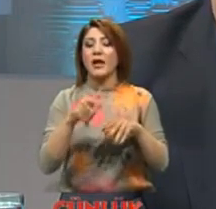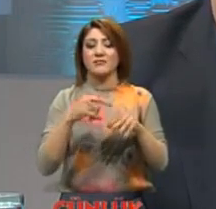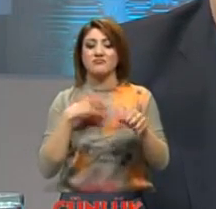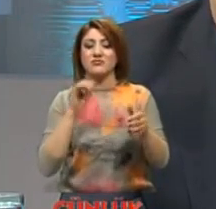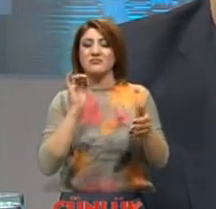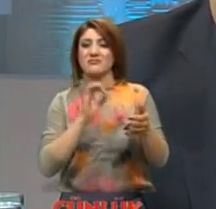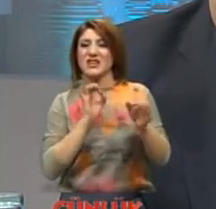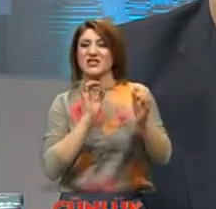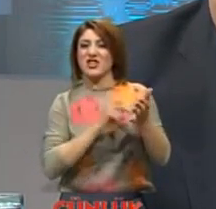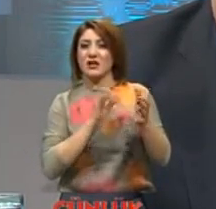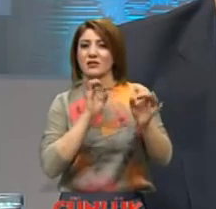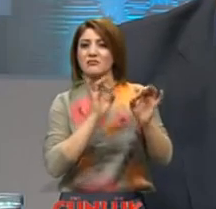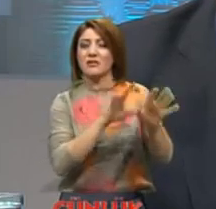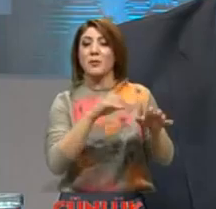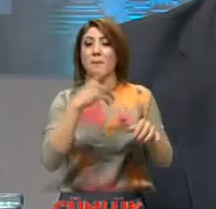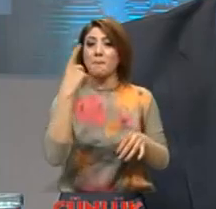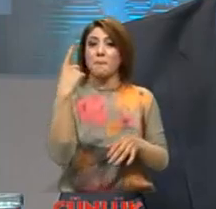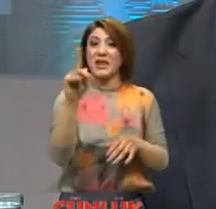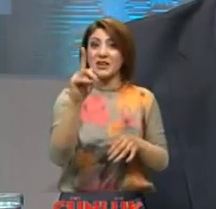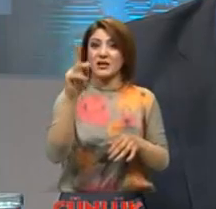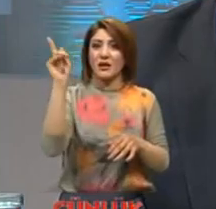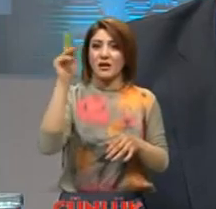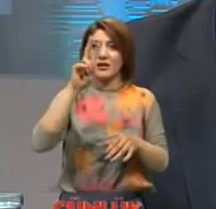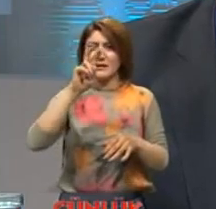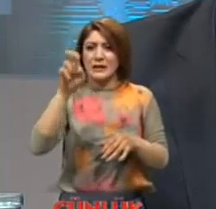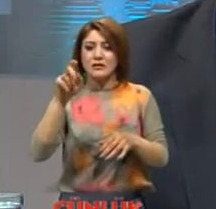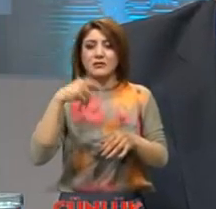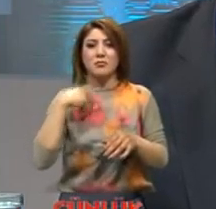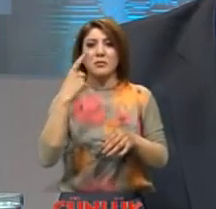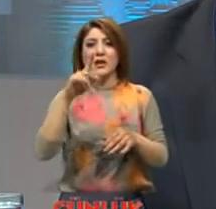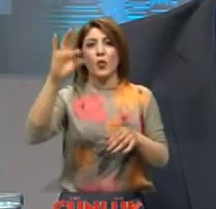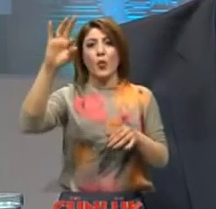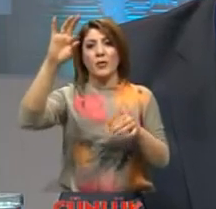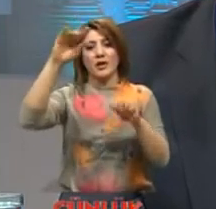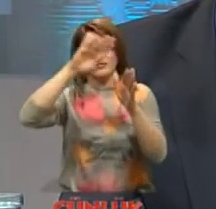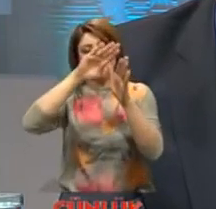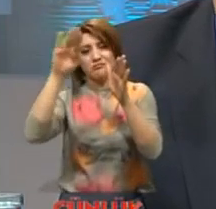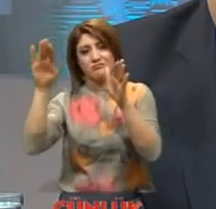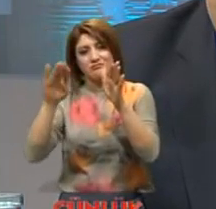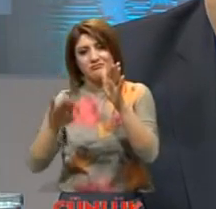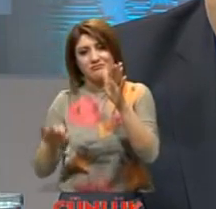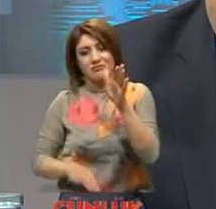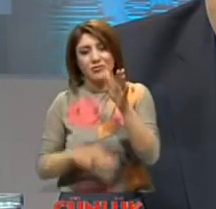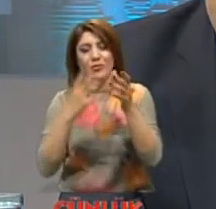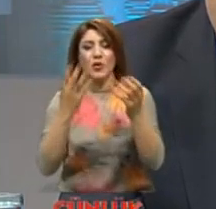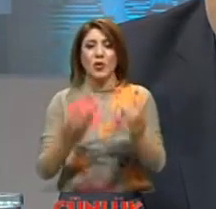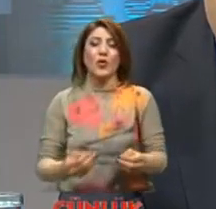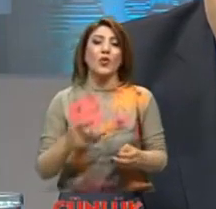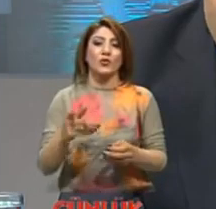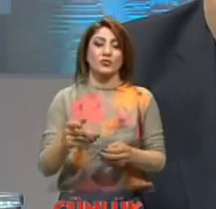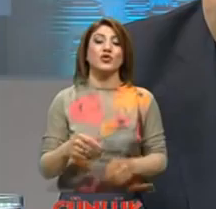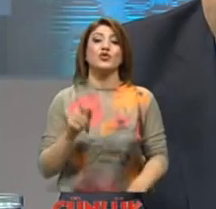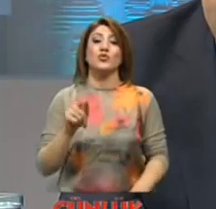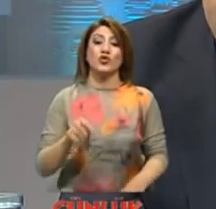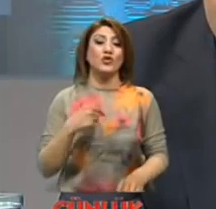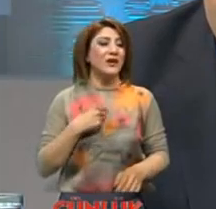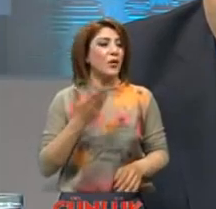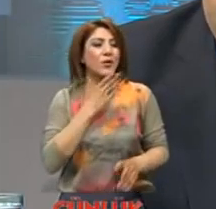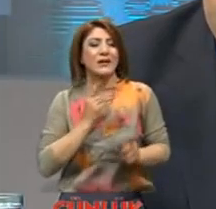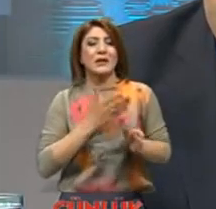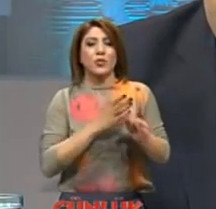öğrencilerden %28'lerden %15'lere düşmüş. Bunlar vaka, istatistik veriler yani. Evet, öğrenci evet